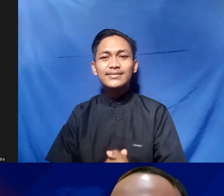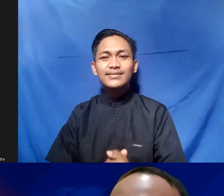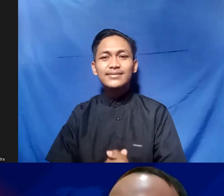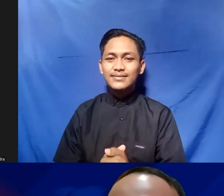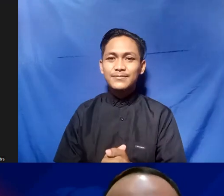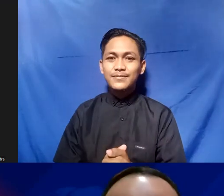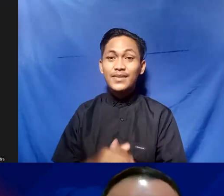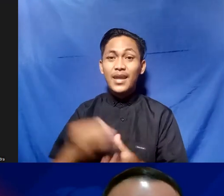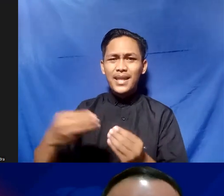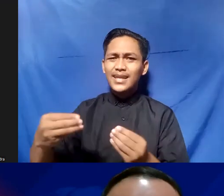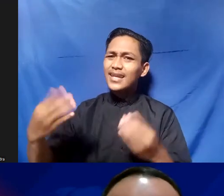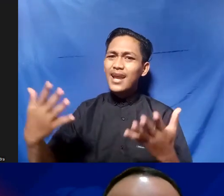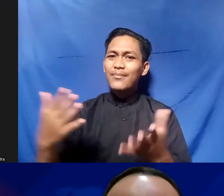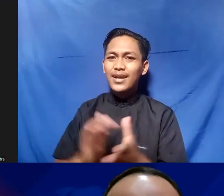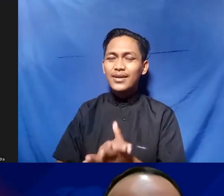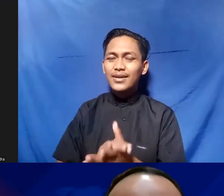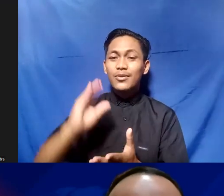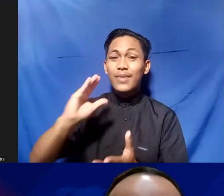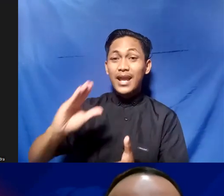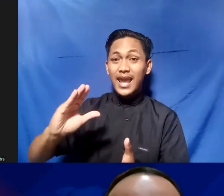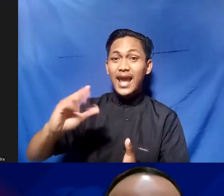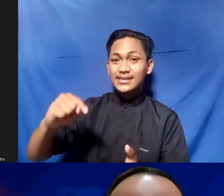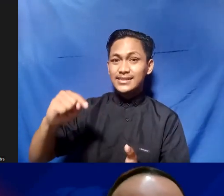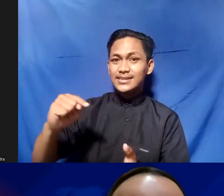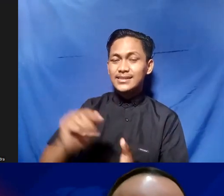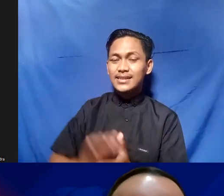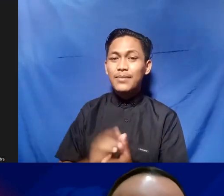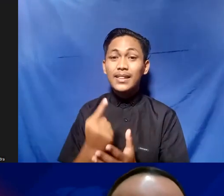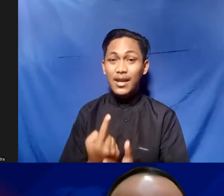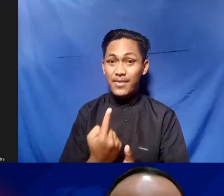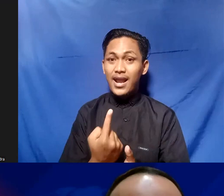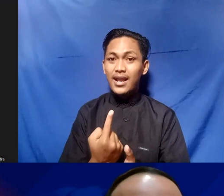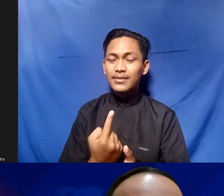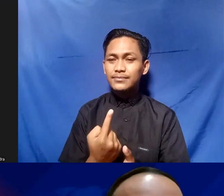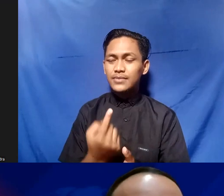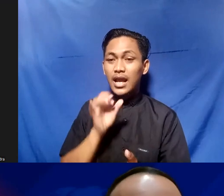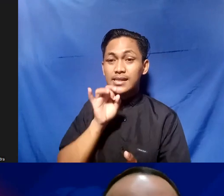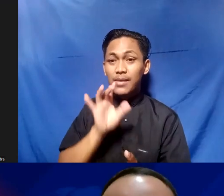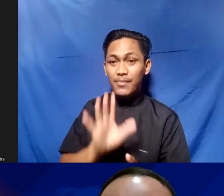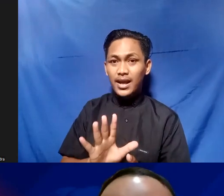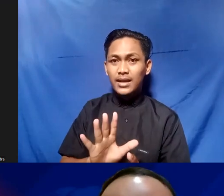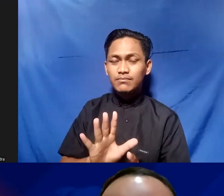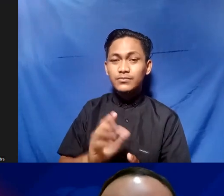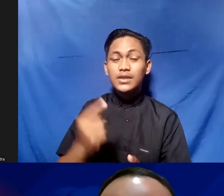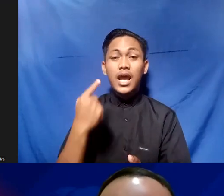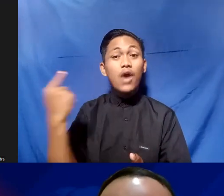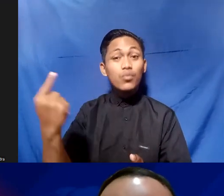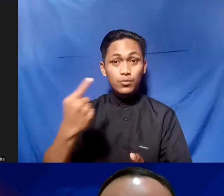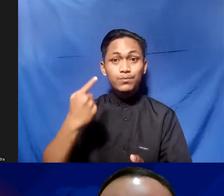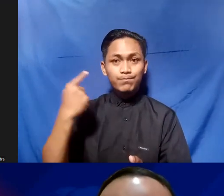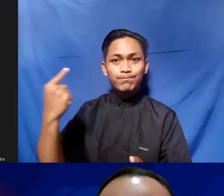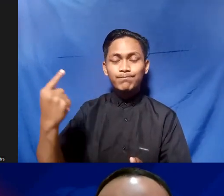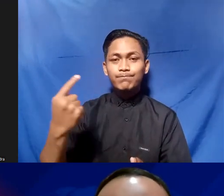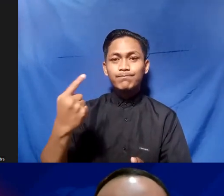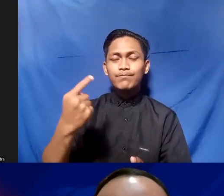materinya apa Mas untuk pagi hari ini Mas nanti yang pertama saya akan sampaikan tentang materi secara umum ya tentang